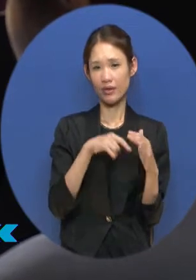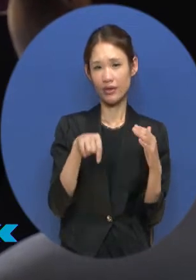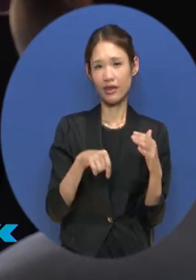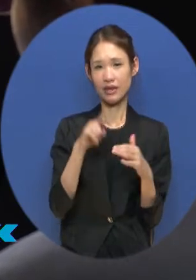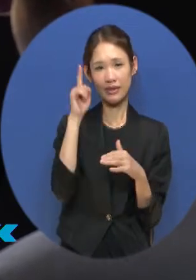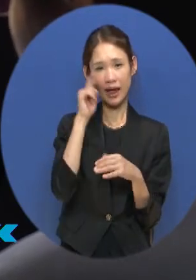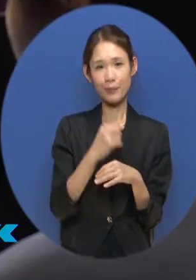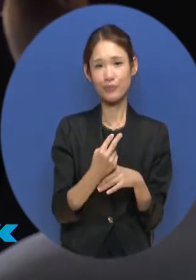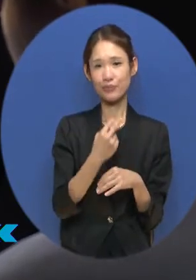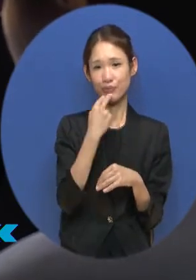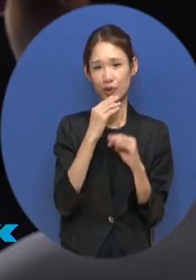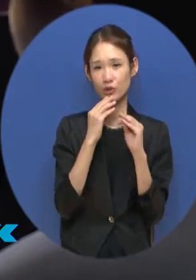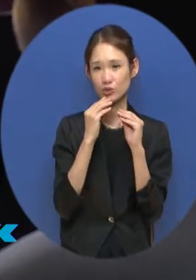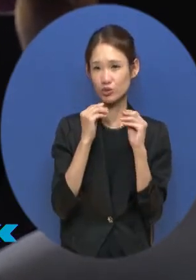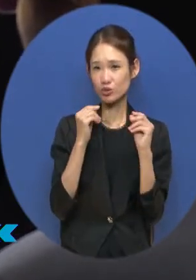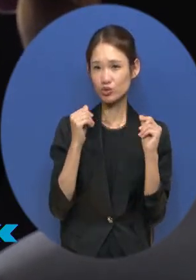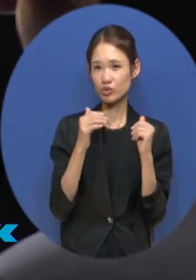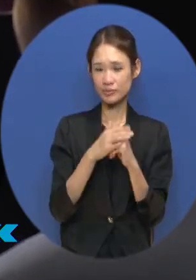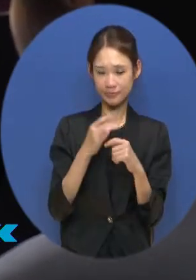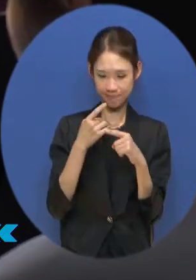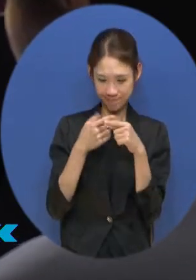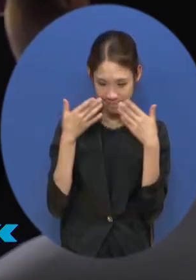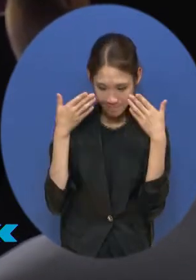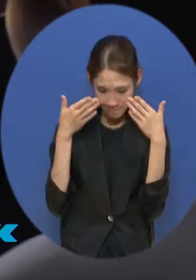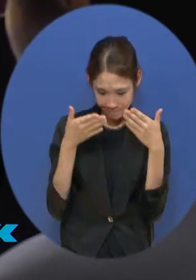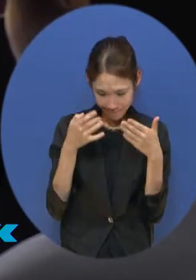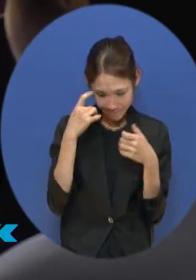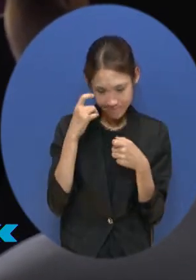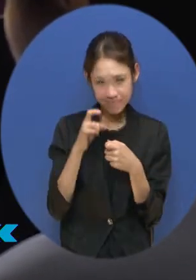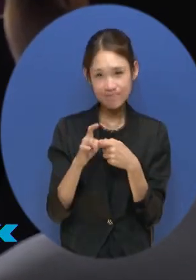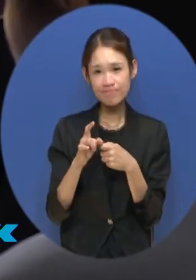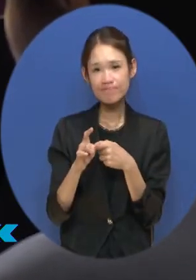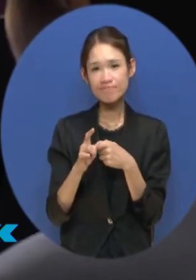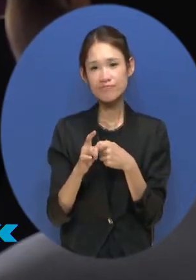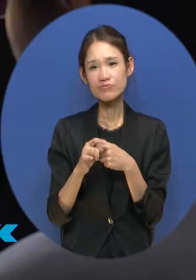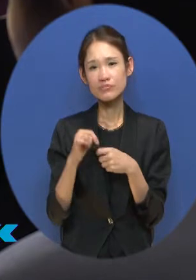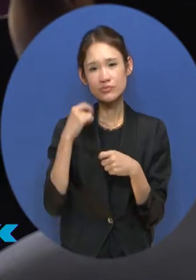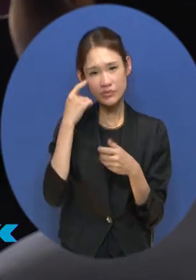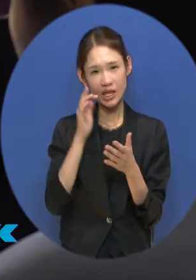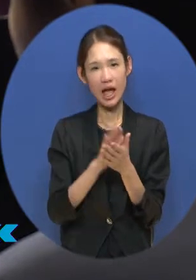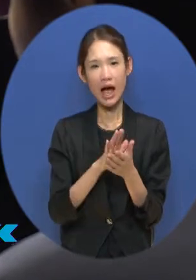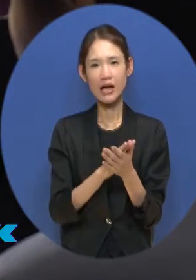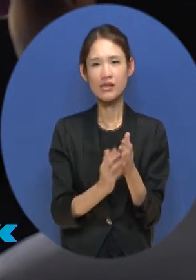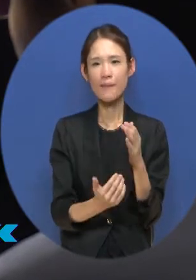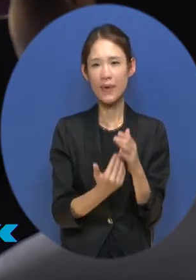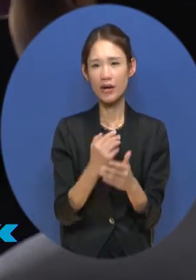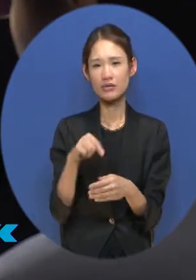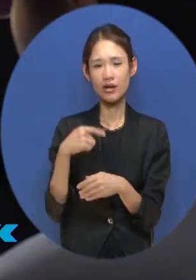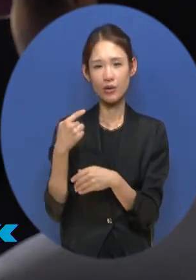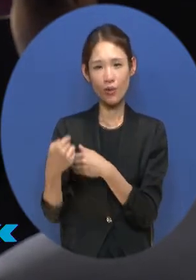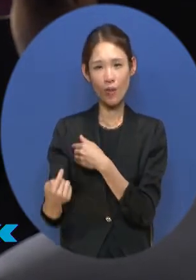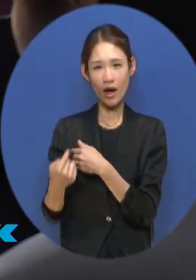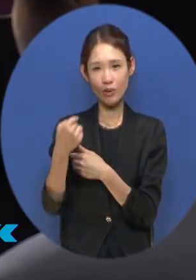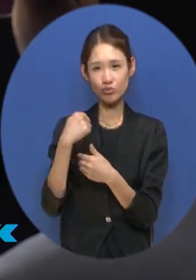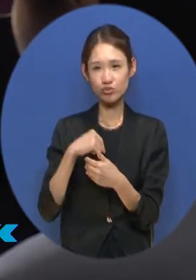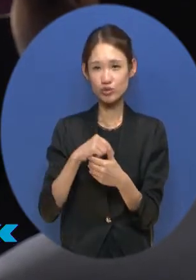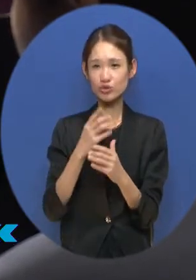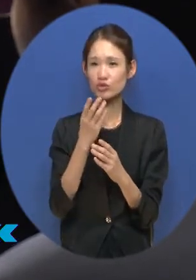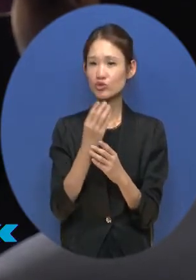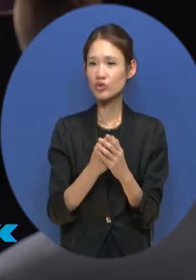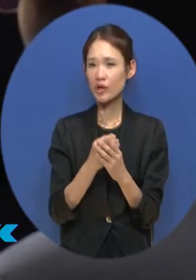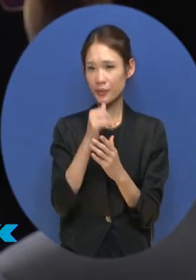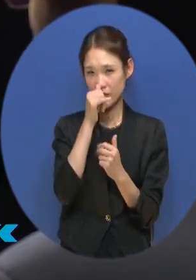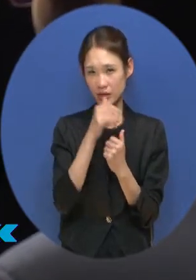내 미세먼지를 이제 초점을 맞춰서 생각을 해보면 자체적으로 발생하는 게 있고 그다음에 외부에서 유입되는 것들이 있습니다. 네.